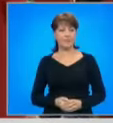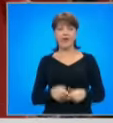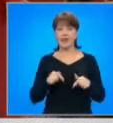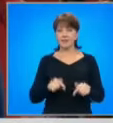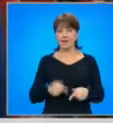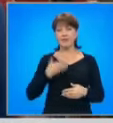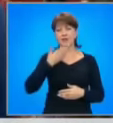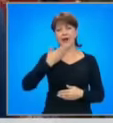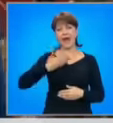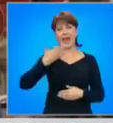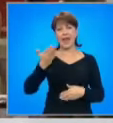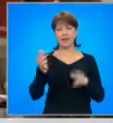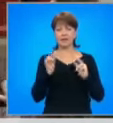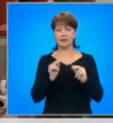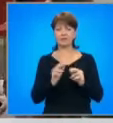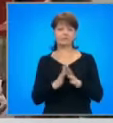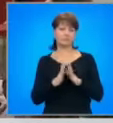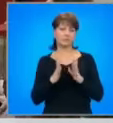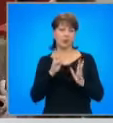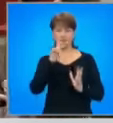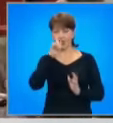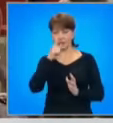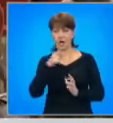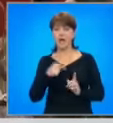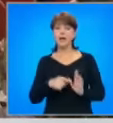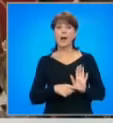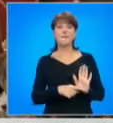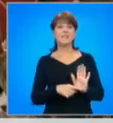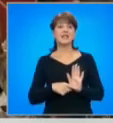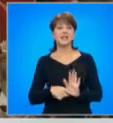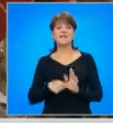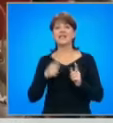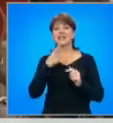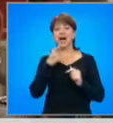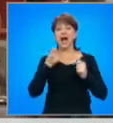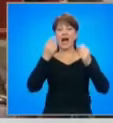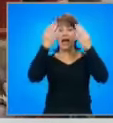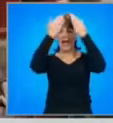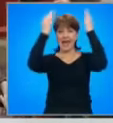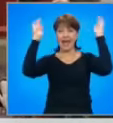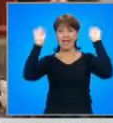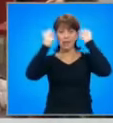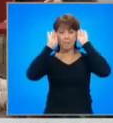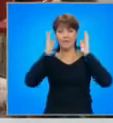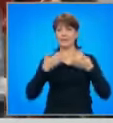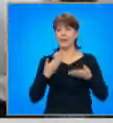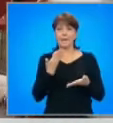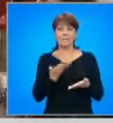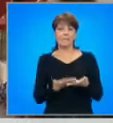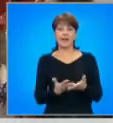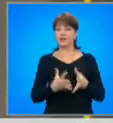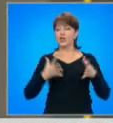Днешната лекция е изключително важна. Тя представя египтологията пред широка публика